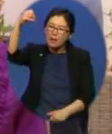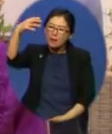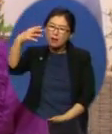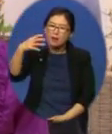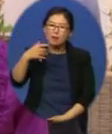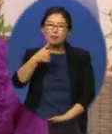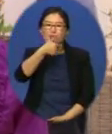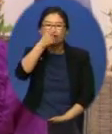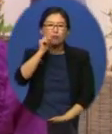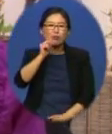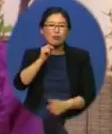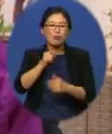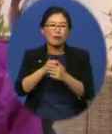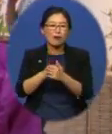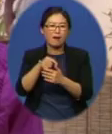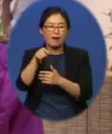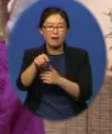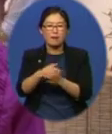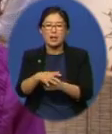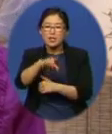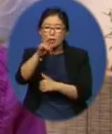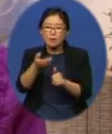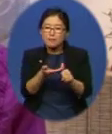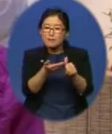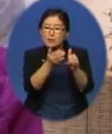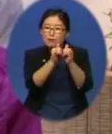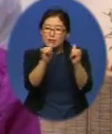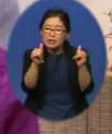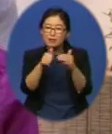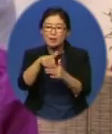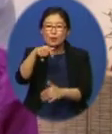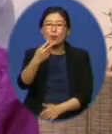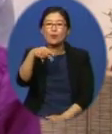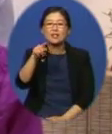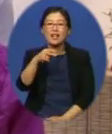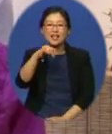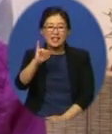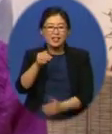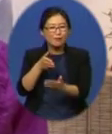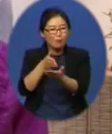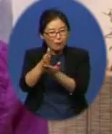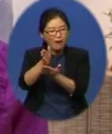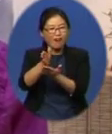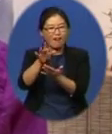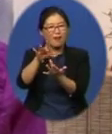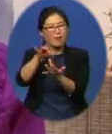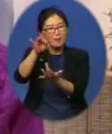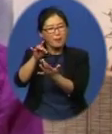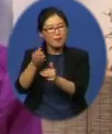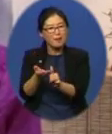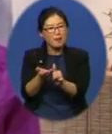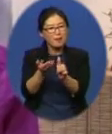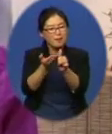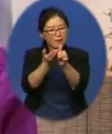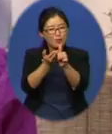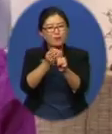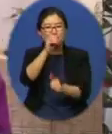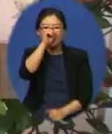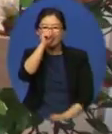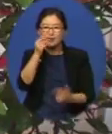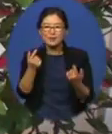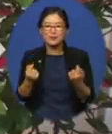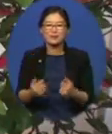때문에 초보자일수록 고사리과를 선택해가지고 한번 길러보시는 게 참 좋을 것 같다고 제가 추천하고